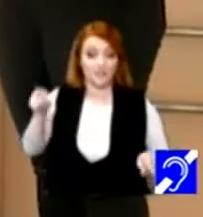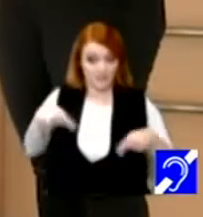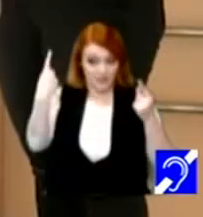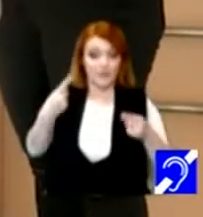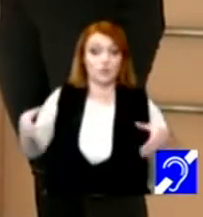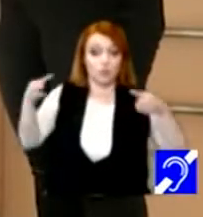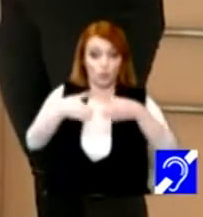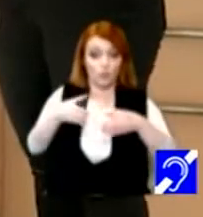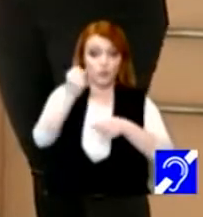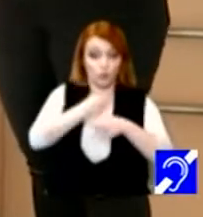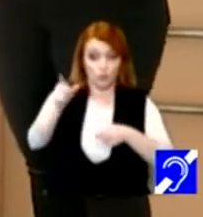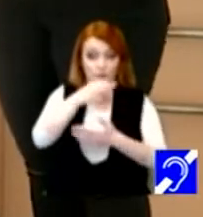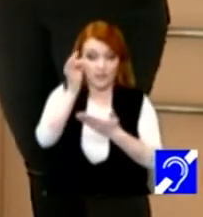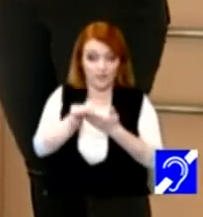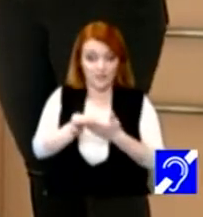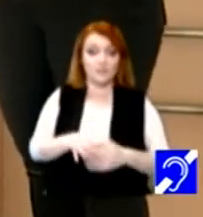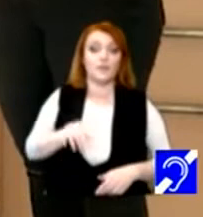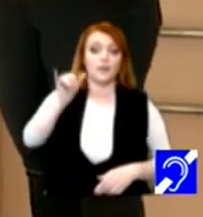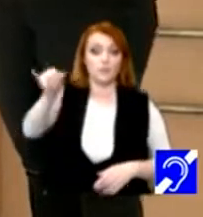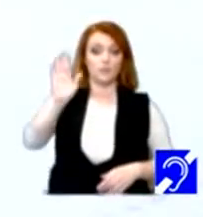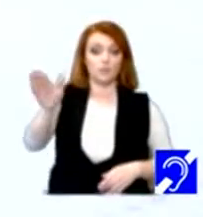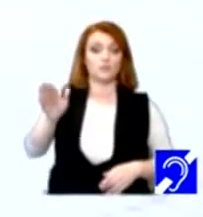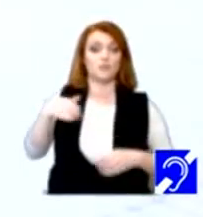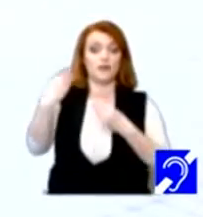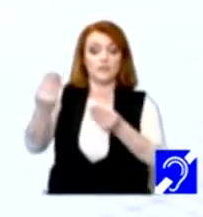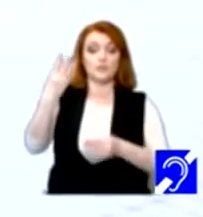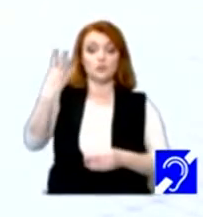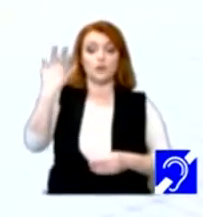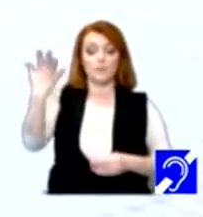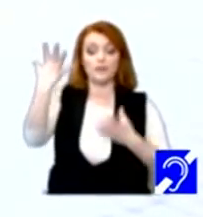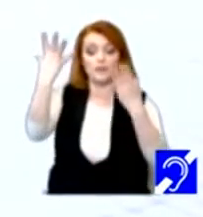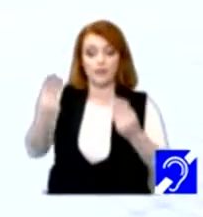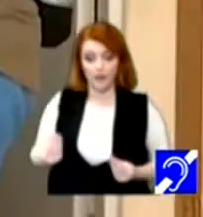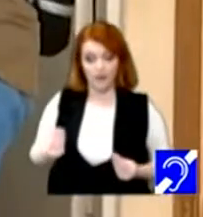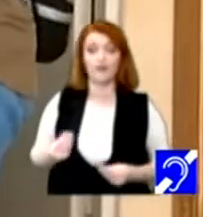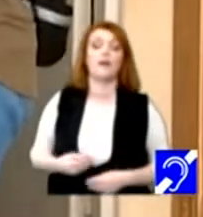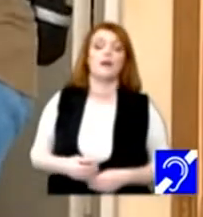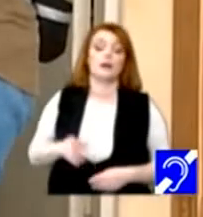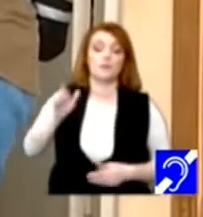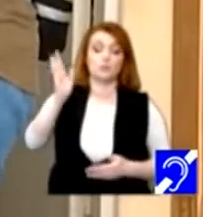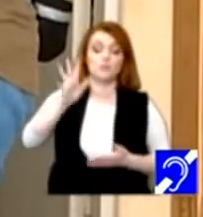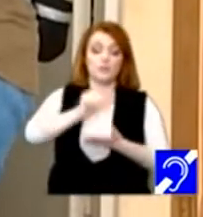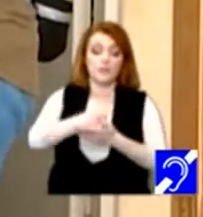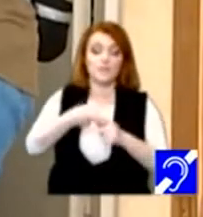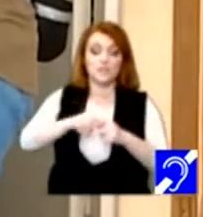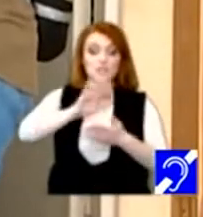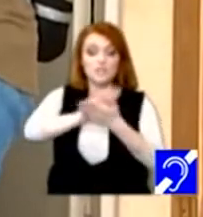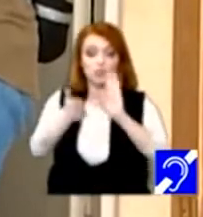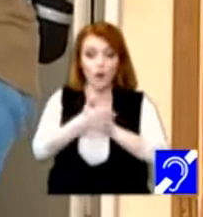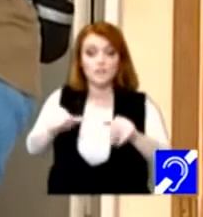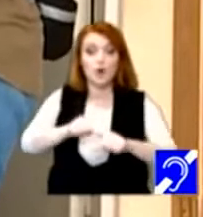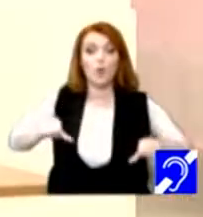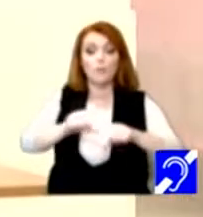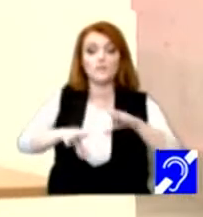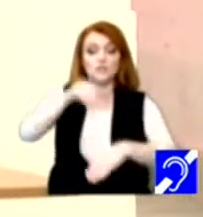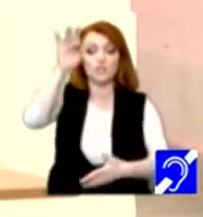grupul de lucru va avea la dispoziție 45 de zile pentru a evalua situația, după care va elabora conceptul de vot electronic. Comisia